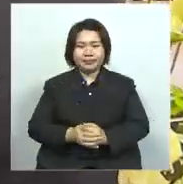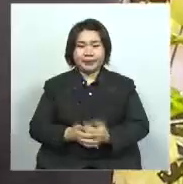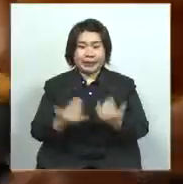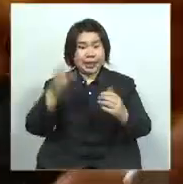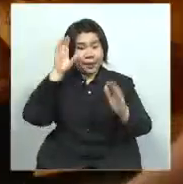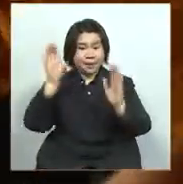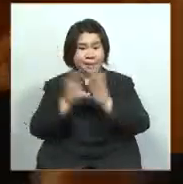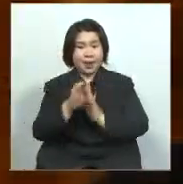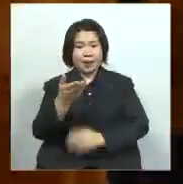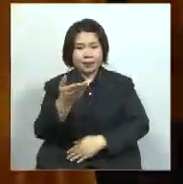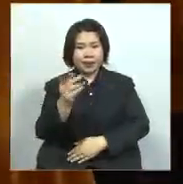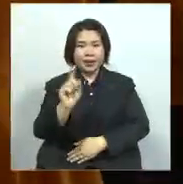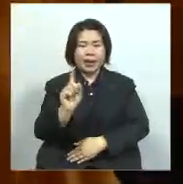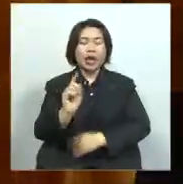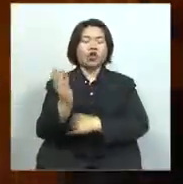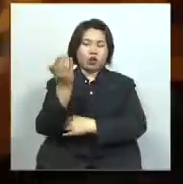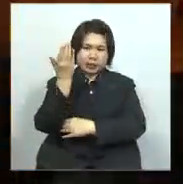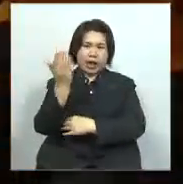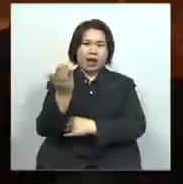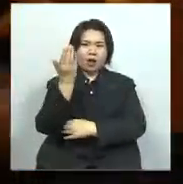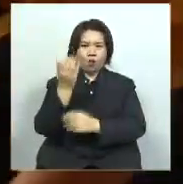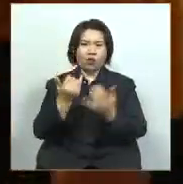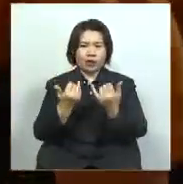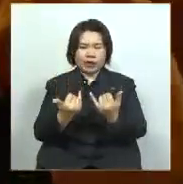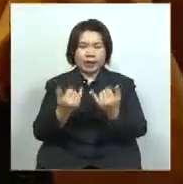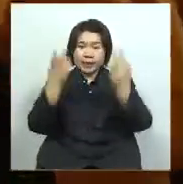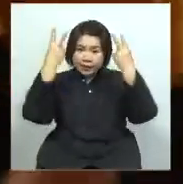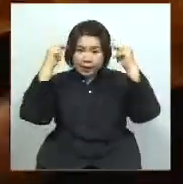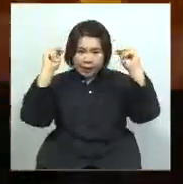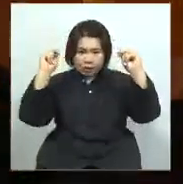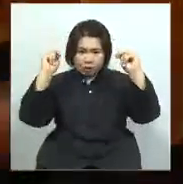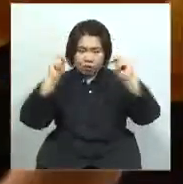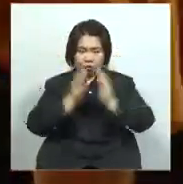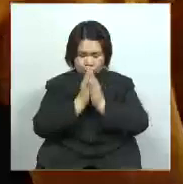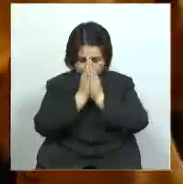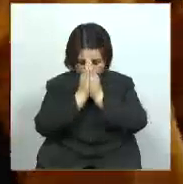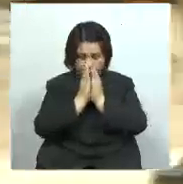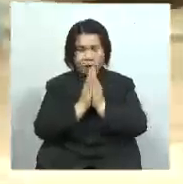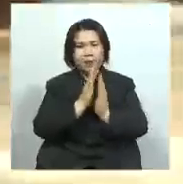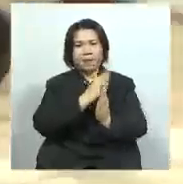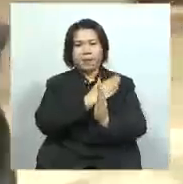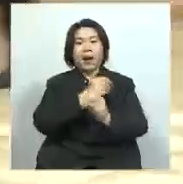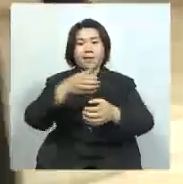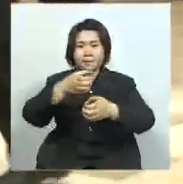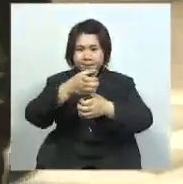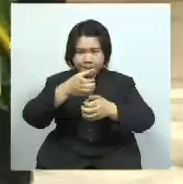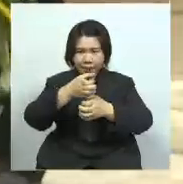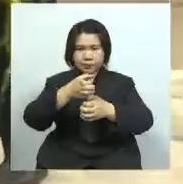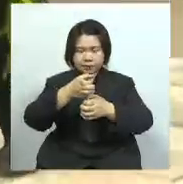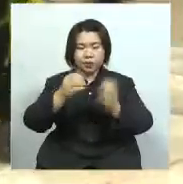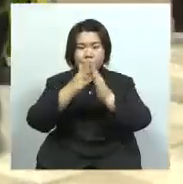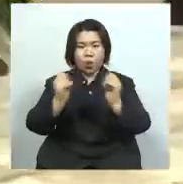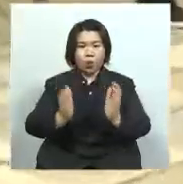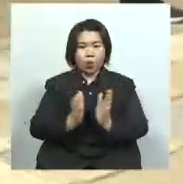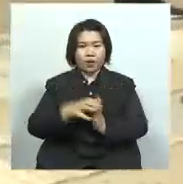ณผู้ชมเห็นอยู่ในขณะนี้นะคะเป็นบรรยากาศเมื่อช่วงเช้าที่ผ่านมาค่ะที่นายกรัฐมนตรีเข้ากราบสักการะหลวงพ่อพระใหญ่ณวัดโพธารามห